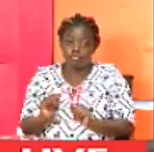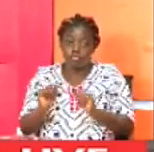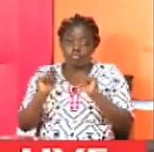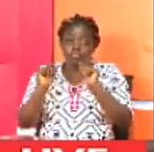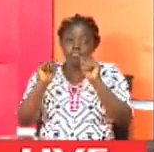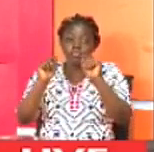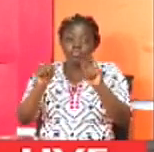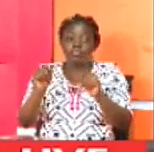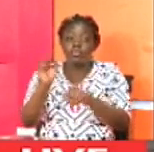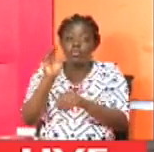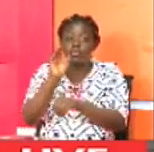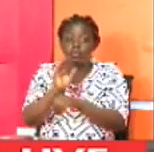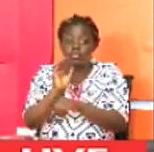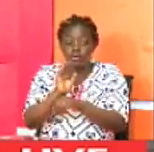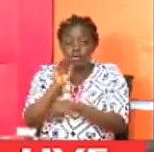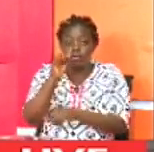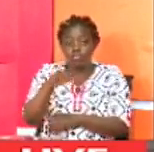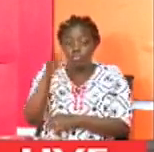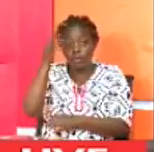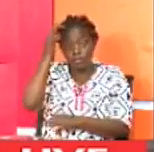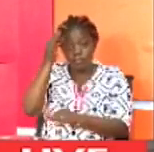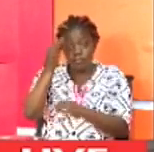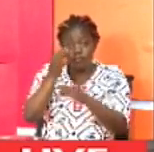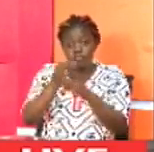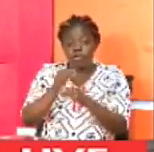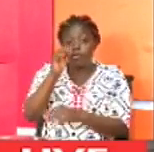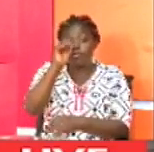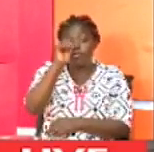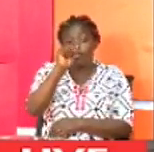ku kkanisa ye e Kabowa ku Faith Arena